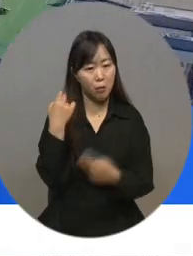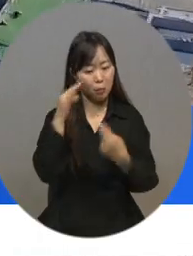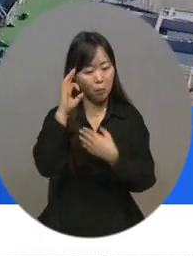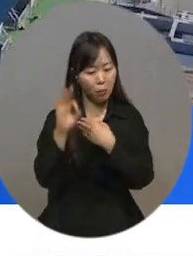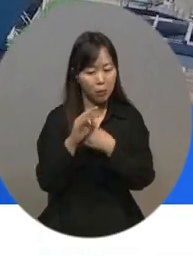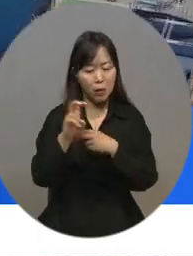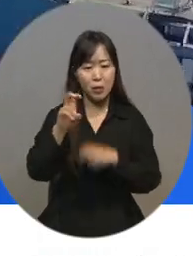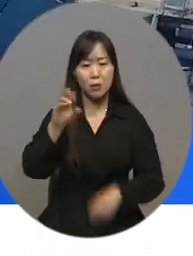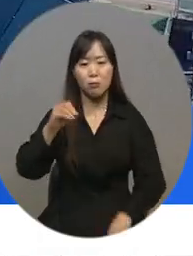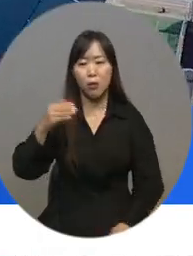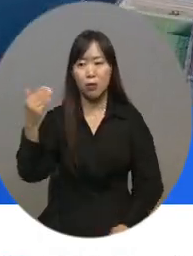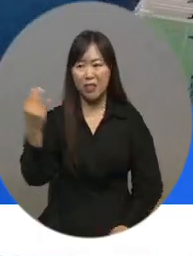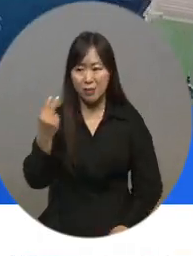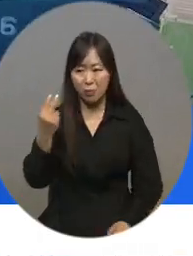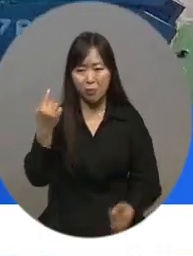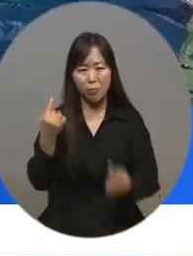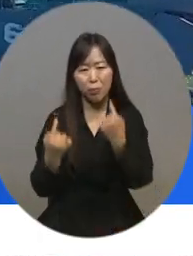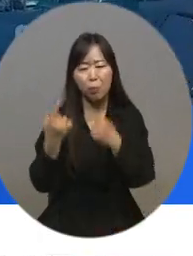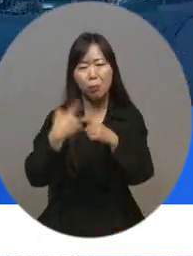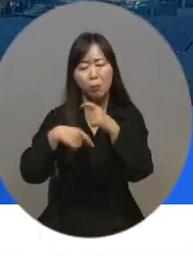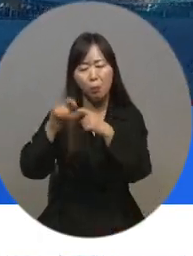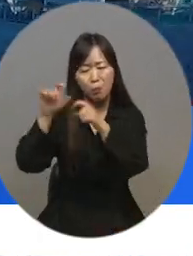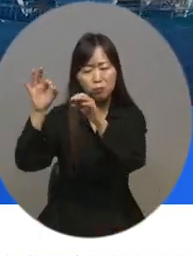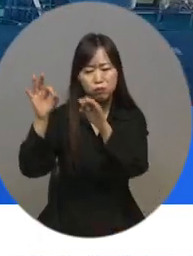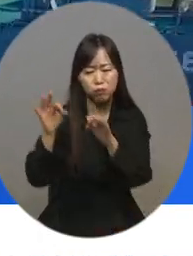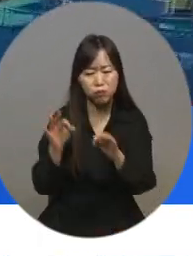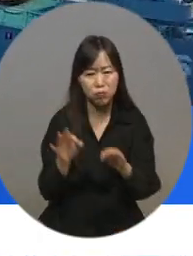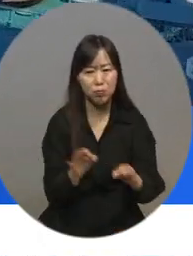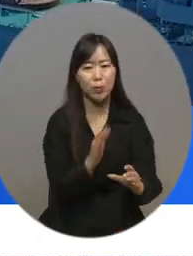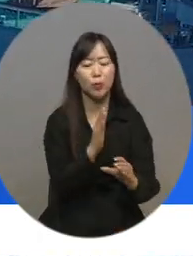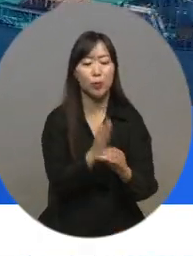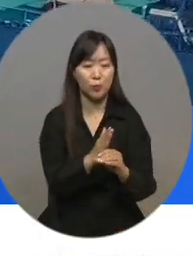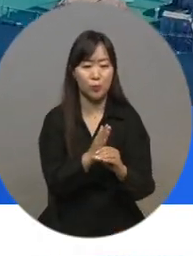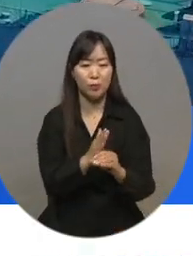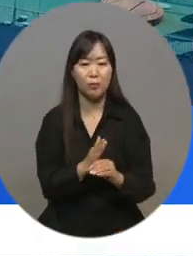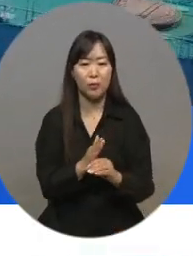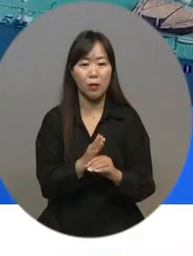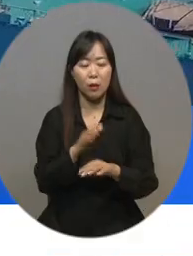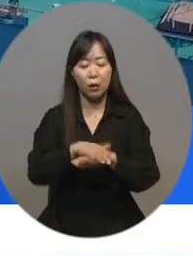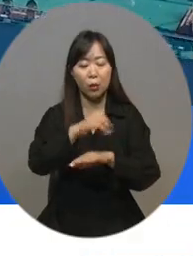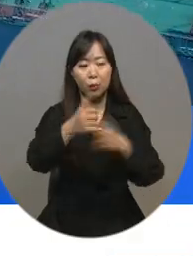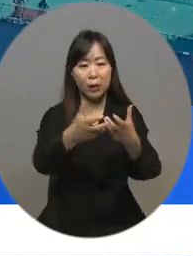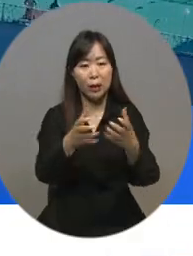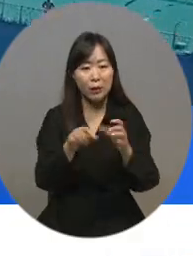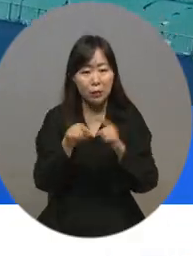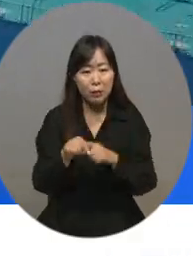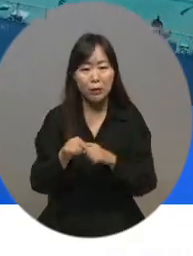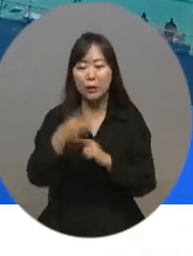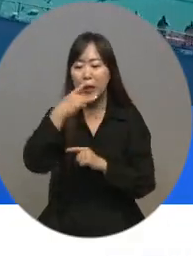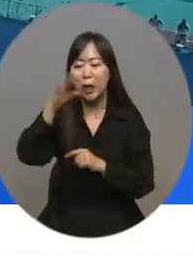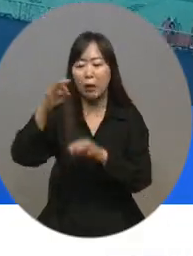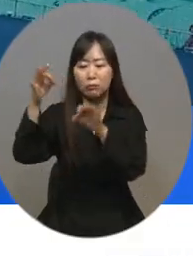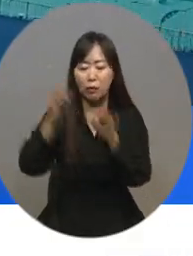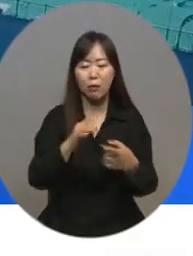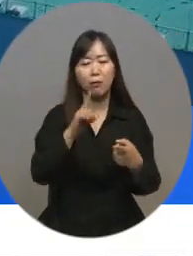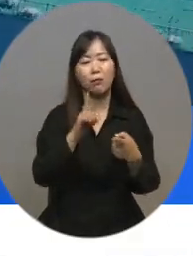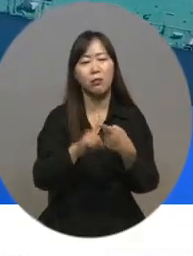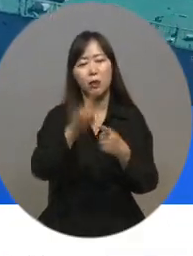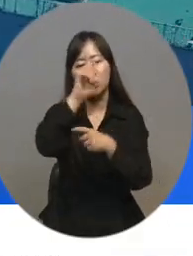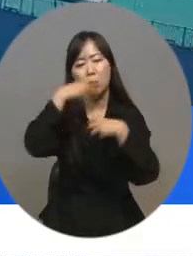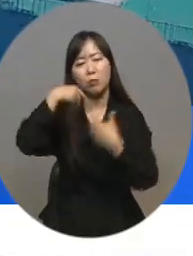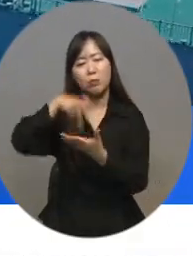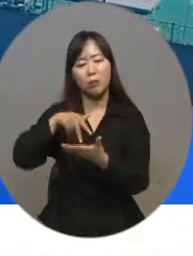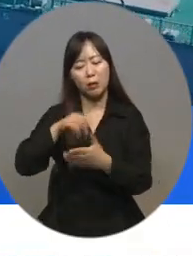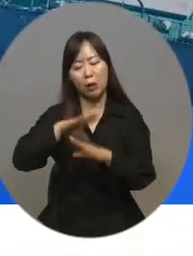평균 20만 2,000원 보다 지속해 하락세를 보이고 있습니다 농민 단체들은 산지쌀값 하락에 대한 정부